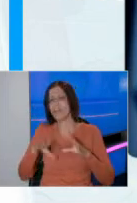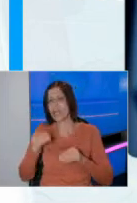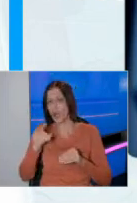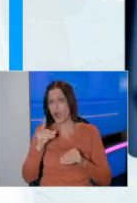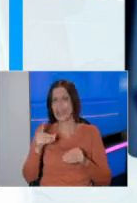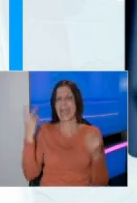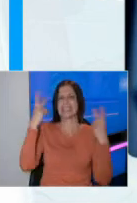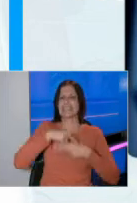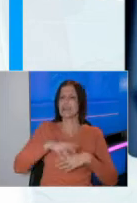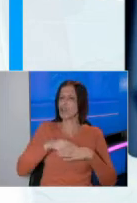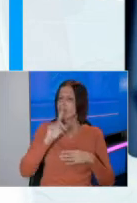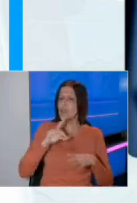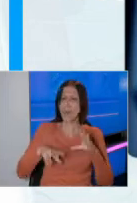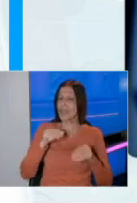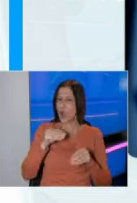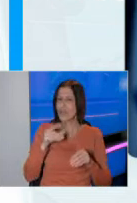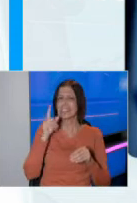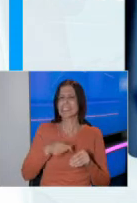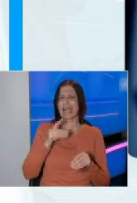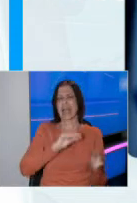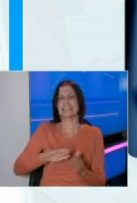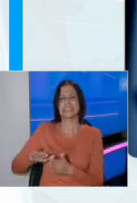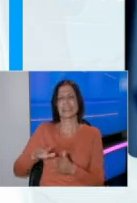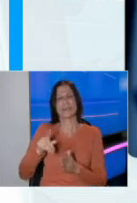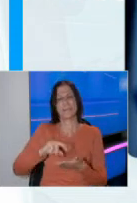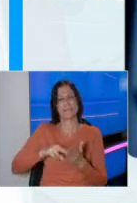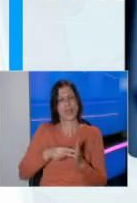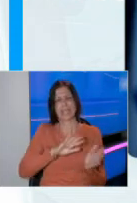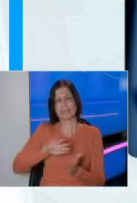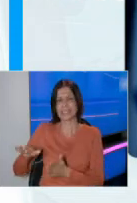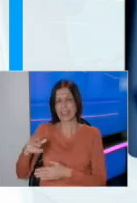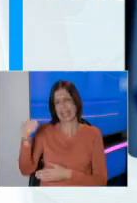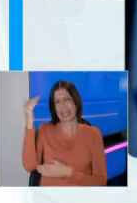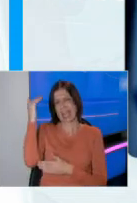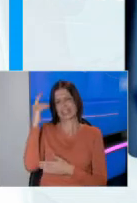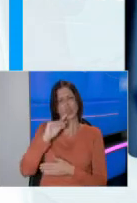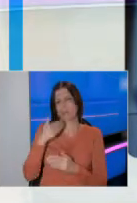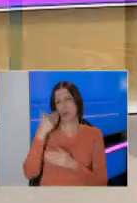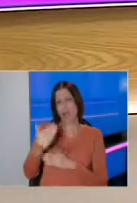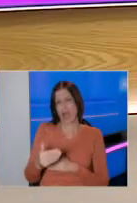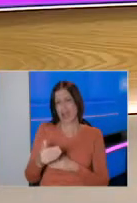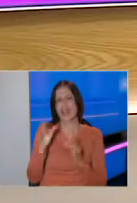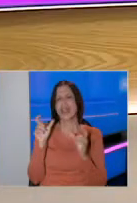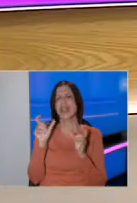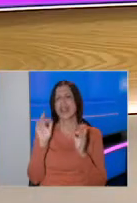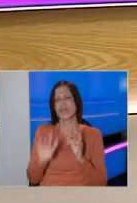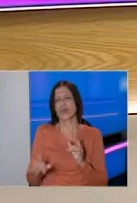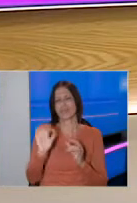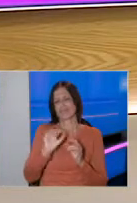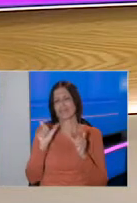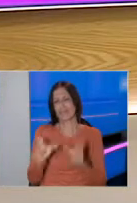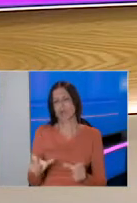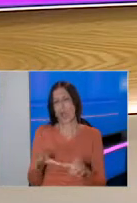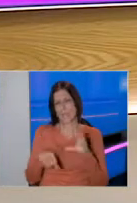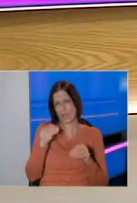ולא בחירות. בזמן הזה צריך לשים את הפוליטיקה בצד. גנץ עוד לא מאוחר מדי למנוע בחירות. כחול